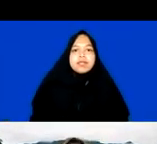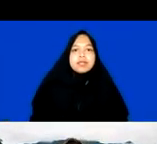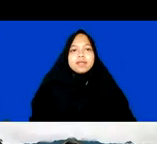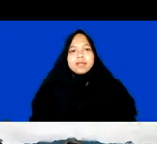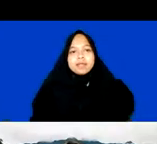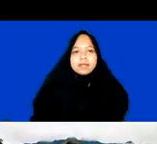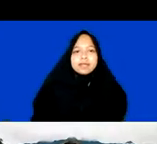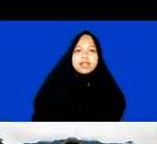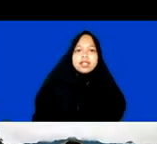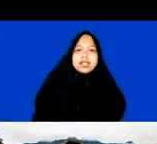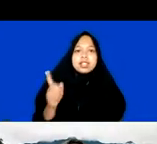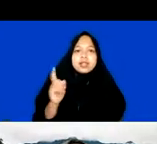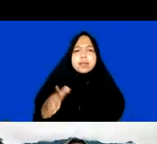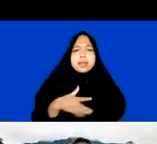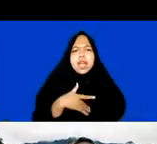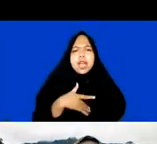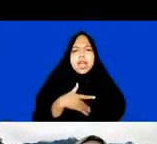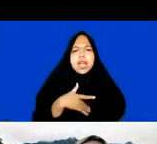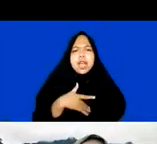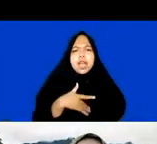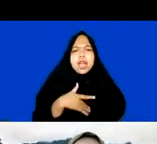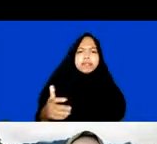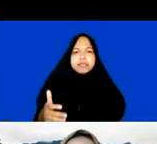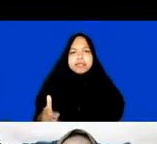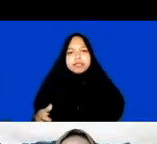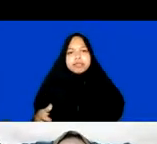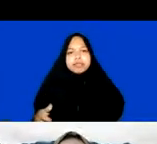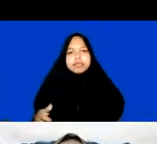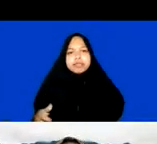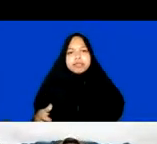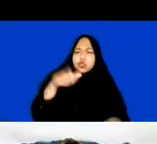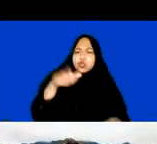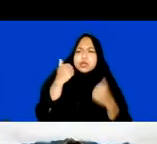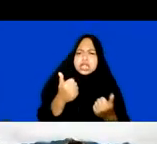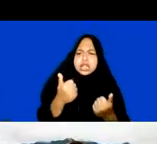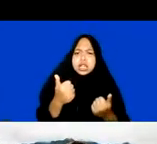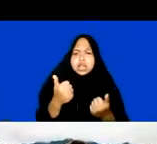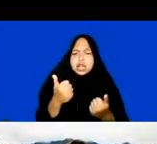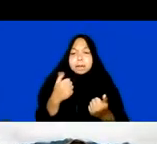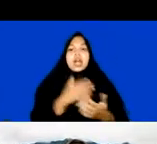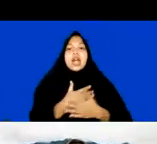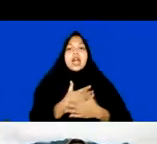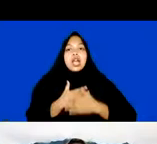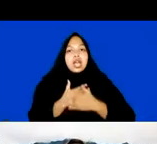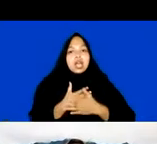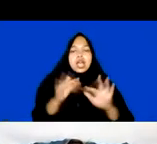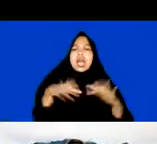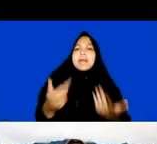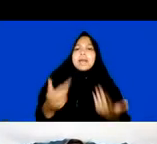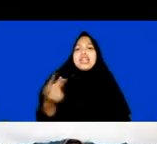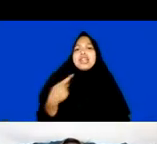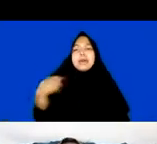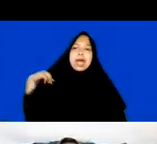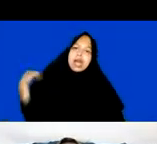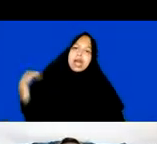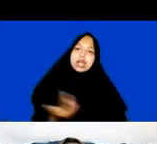Karena aku ngerasa apapun kita harus benar-benar bisa menghargai sama apa yang kita pakai, kita gunakan, kita punya gitu kan.